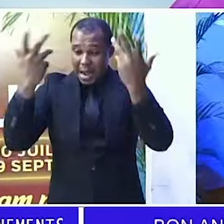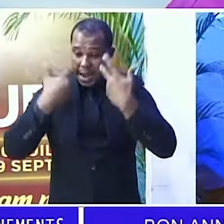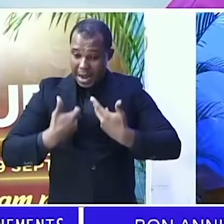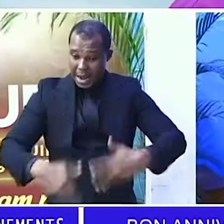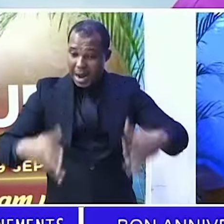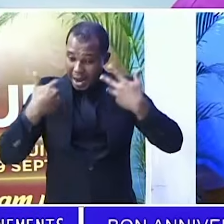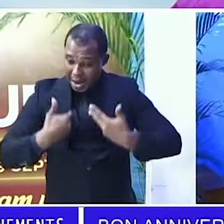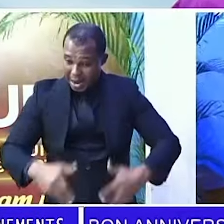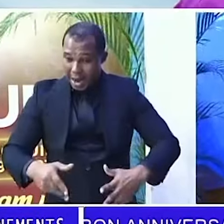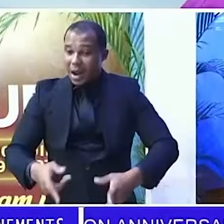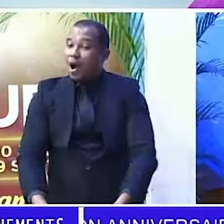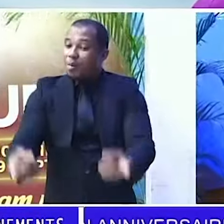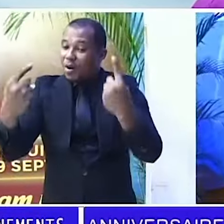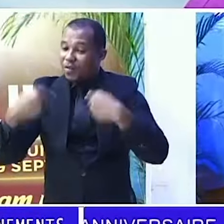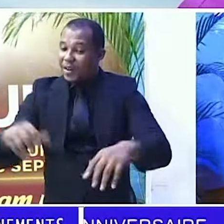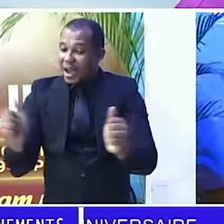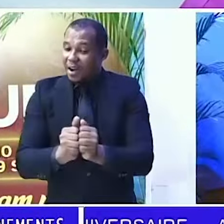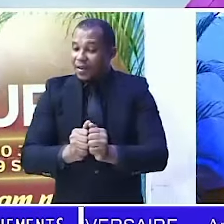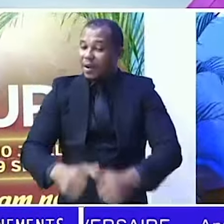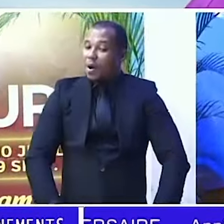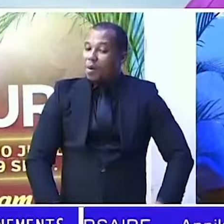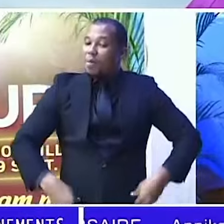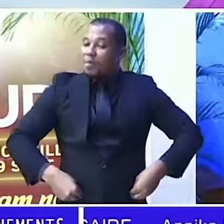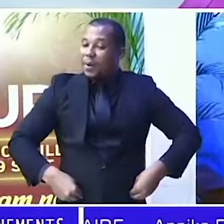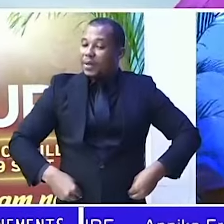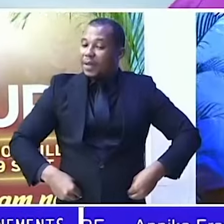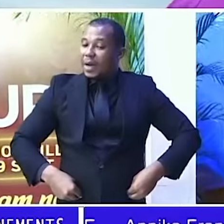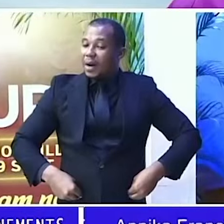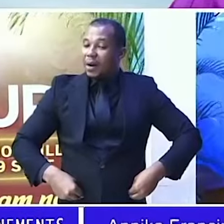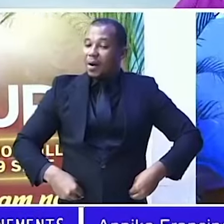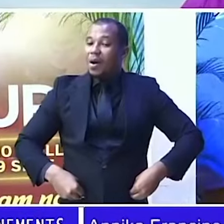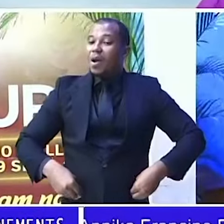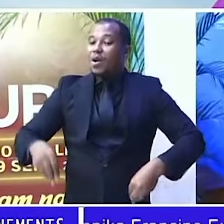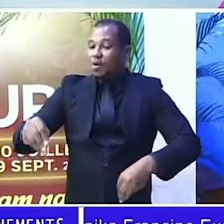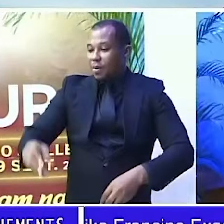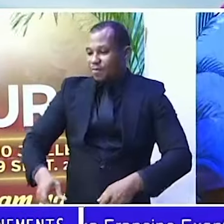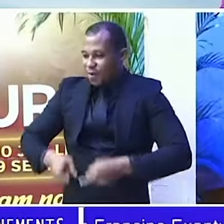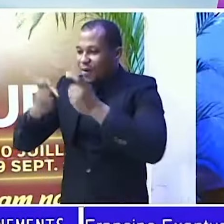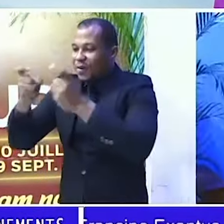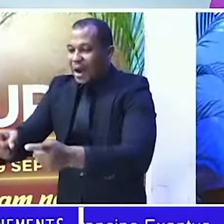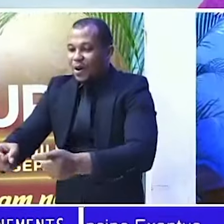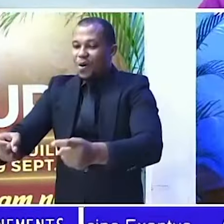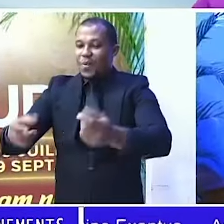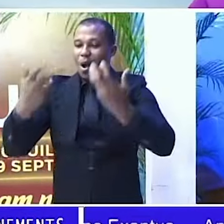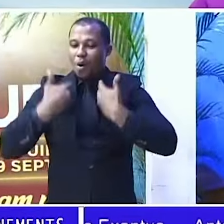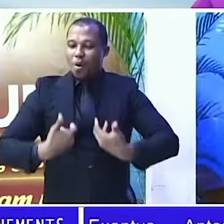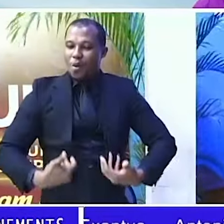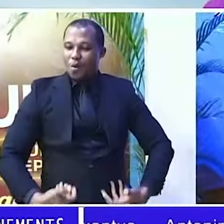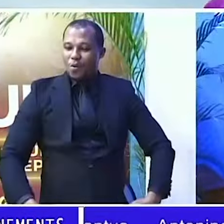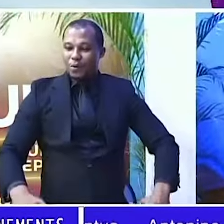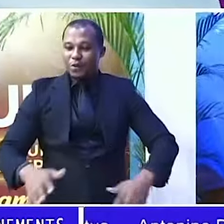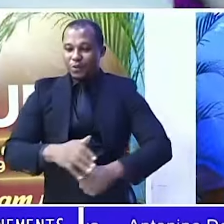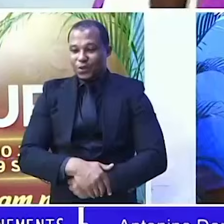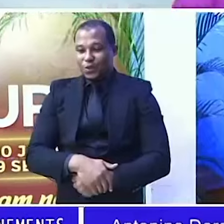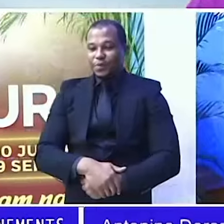Kouvini de ou vina avec pantalon ou vina avec rad trois coup yo fort cadeau jupe quand kou la mwen prend rad mwen mais l'autre